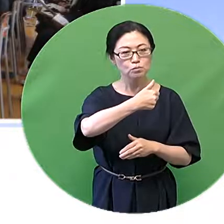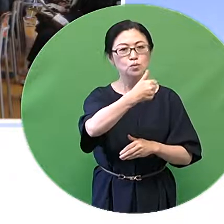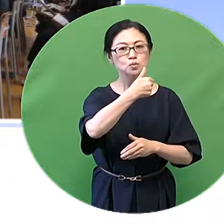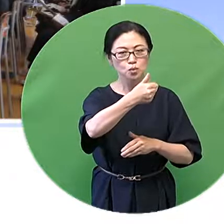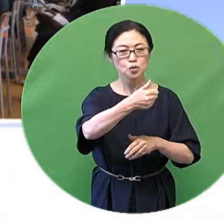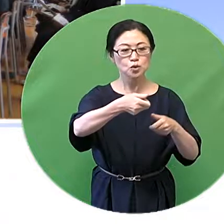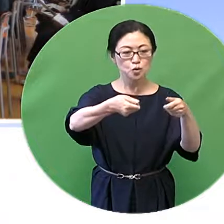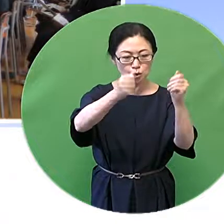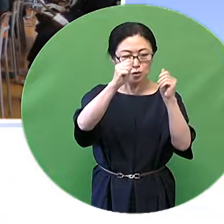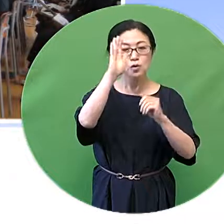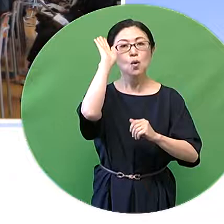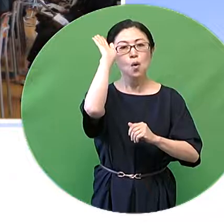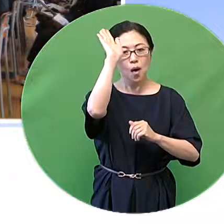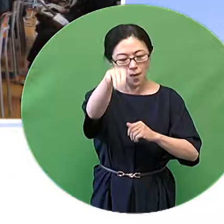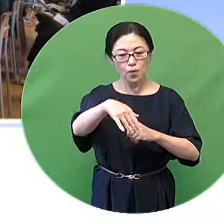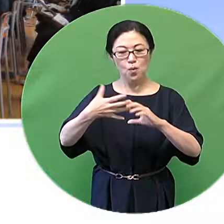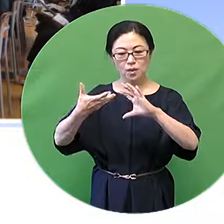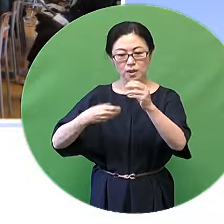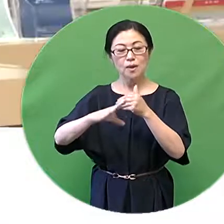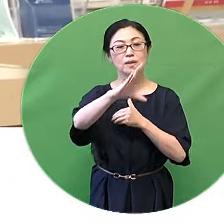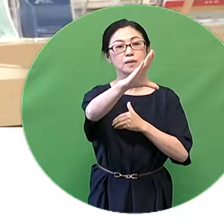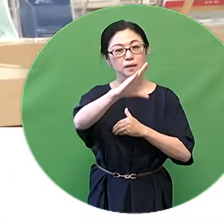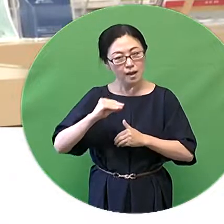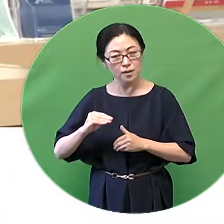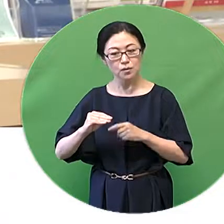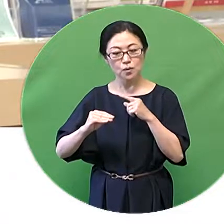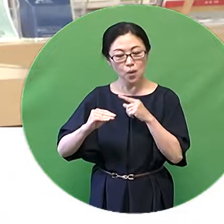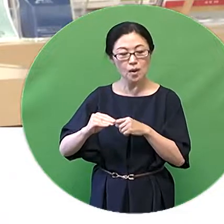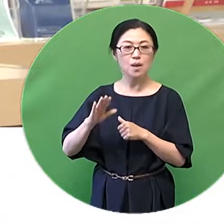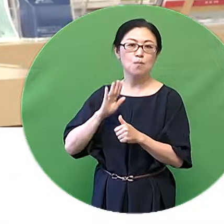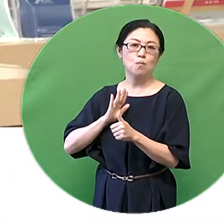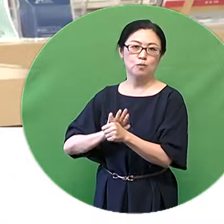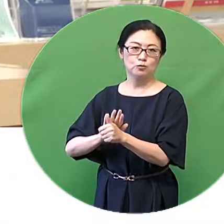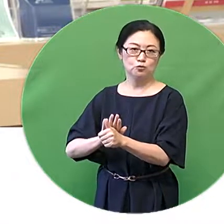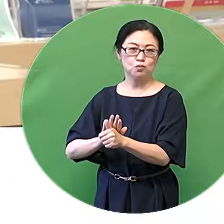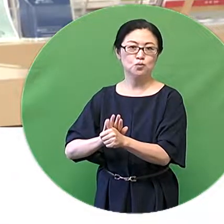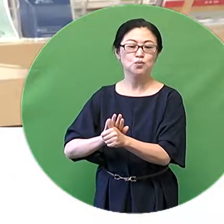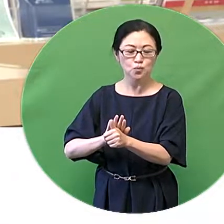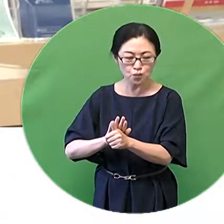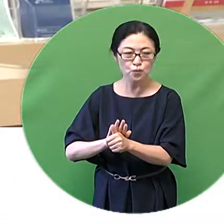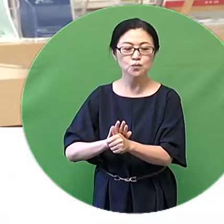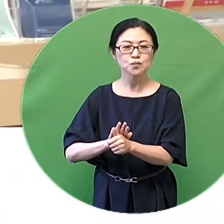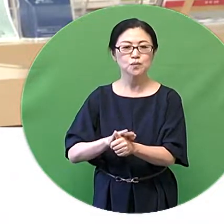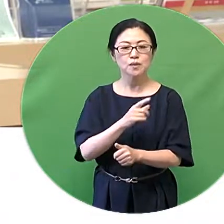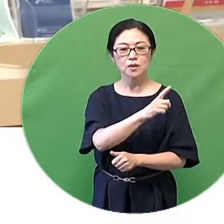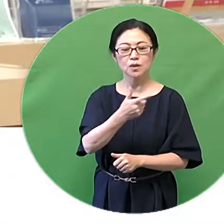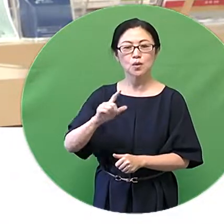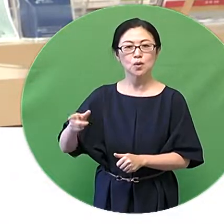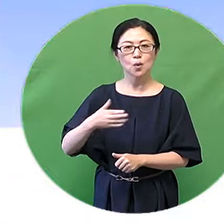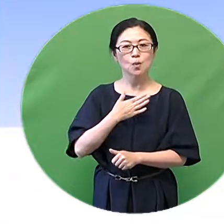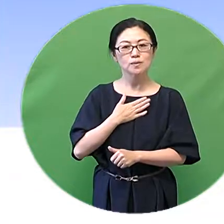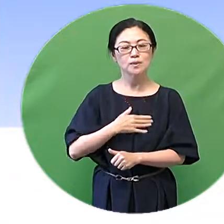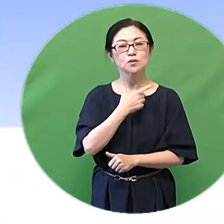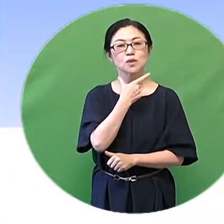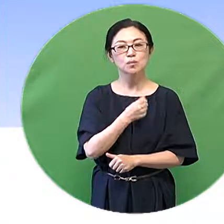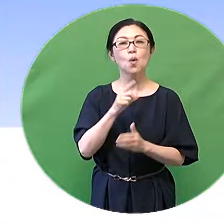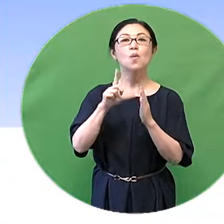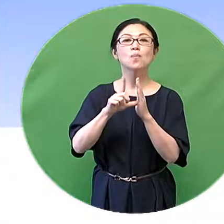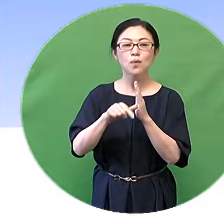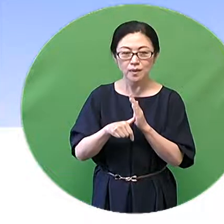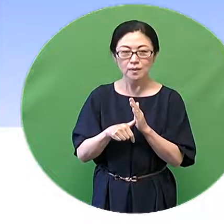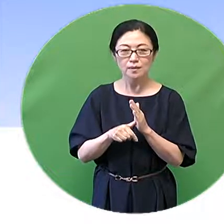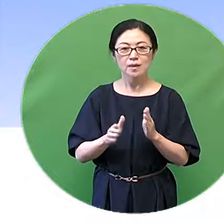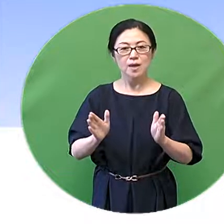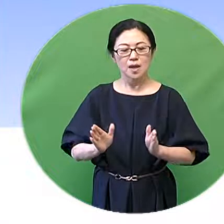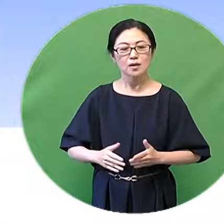への働きかけも行っています。県内には魅力のある企業がたくさんありますので、県内企業